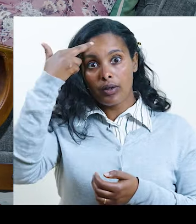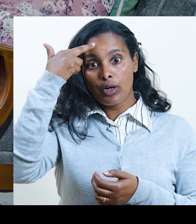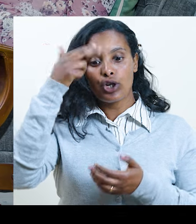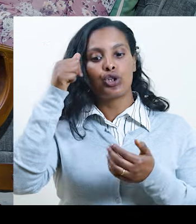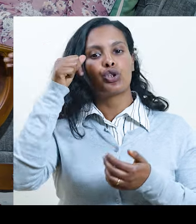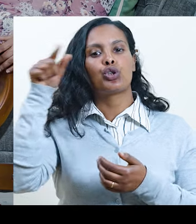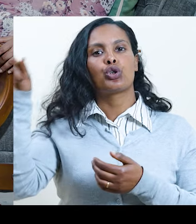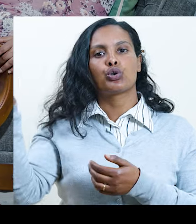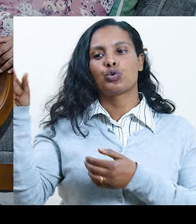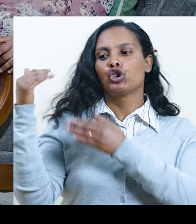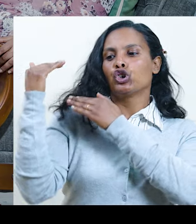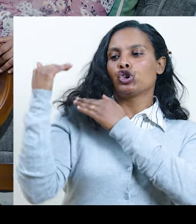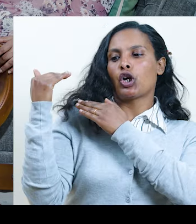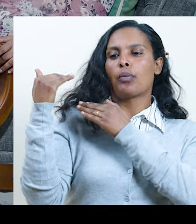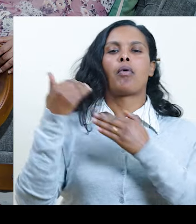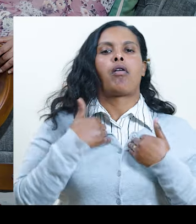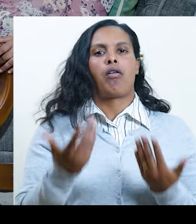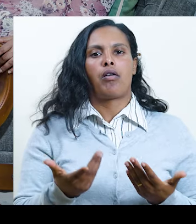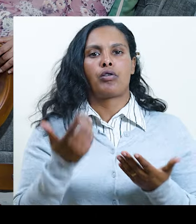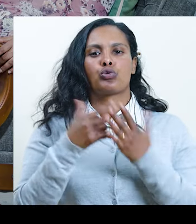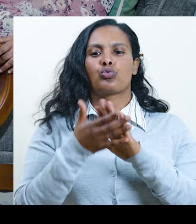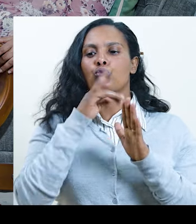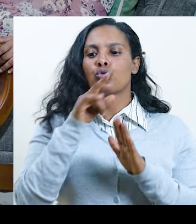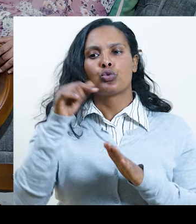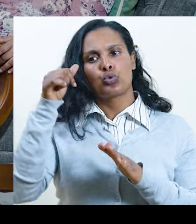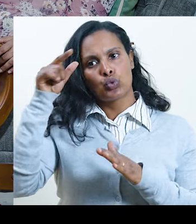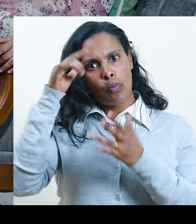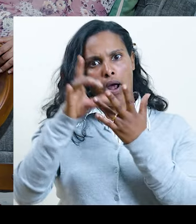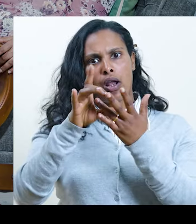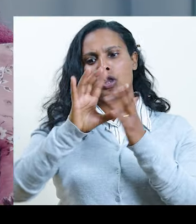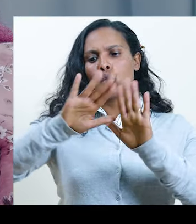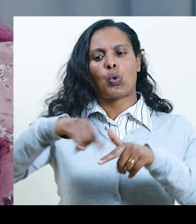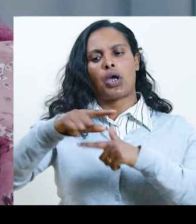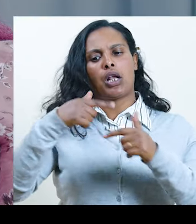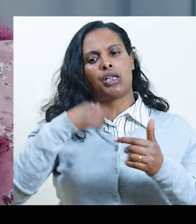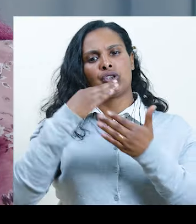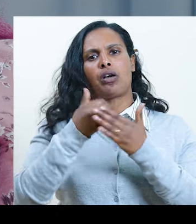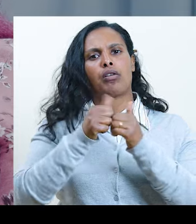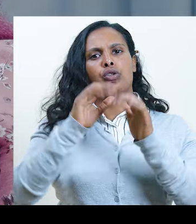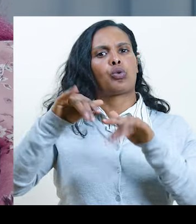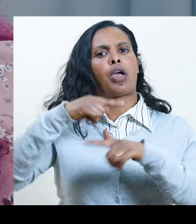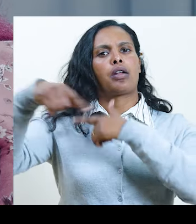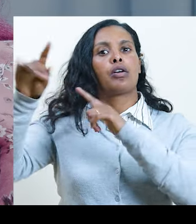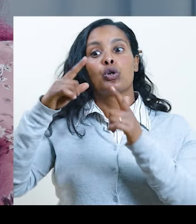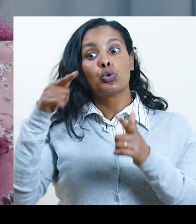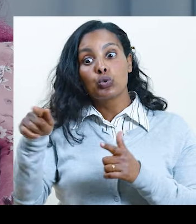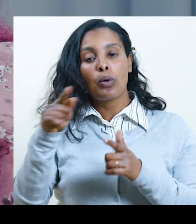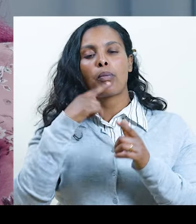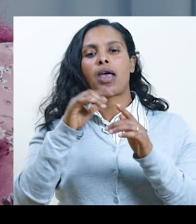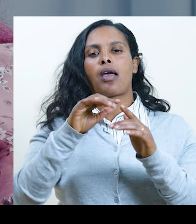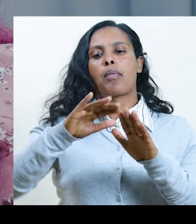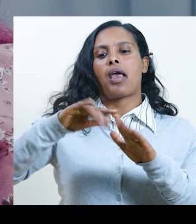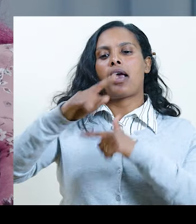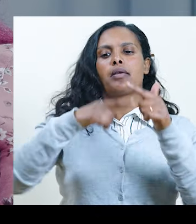እነሱ ላይ ሸክም ሆኜባቸዋለሁ። እሱ ትቶን ሄዷል ከልጄ ጋር። እሱ ቢሄድም ደግሞ እዚህ ጋር